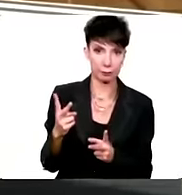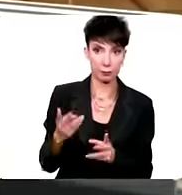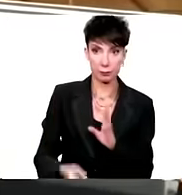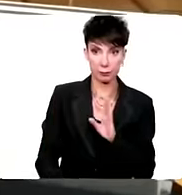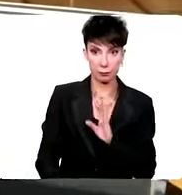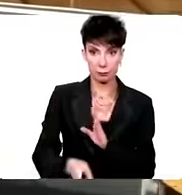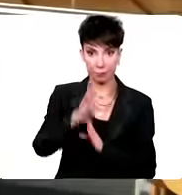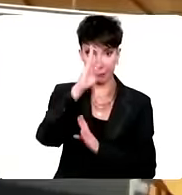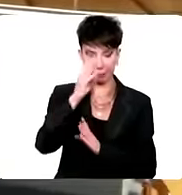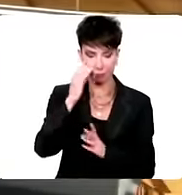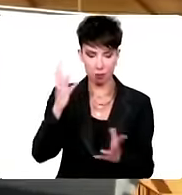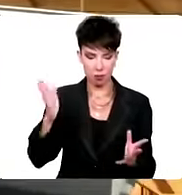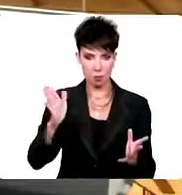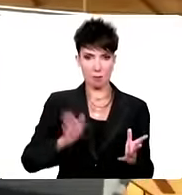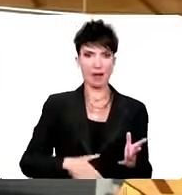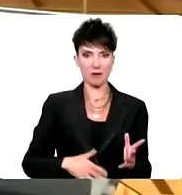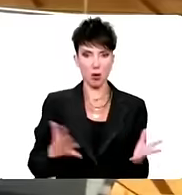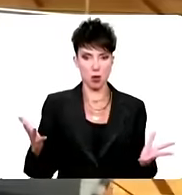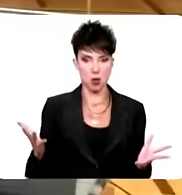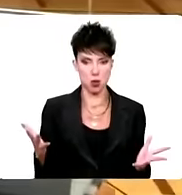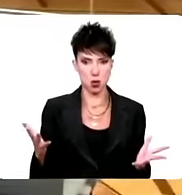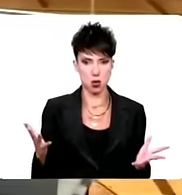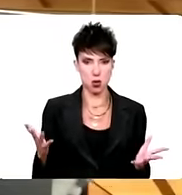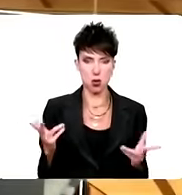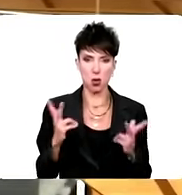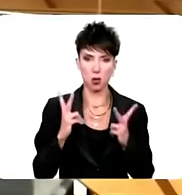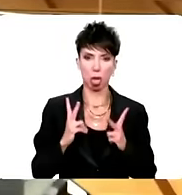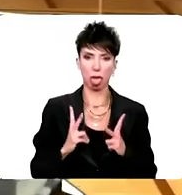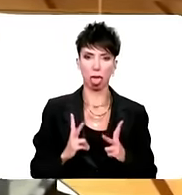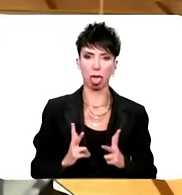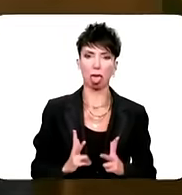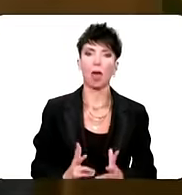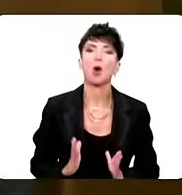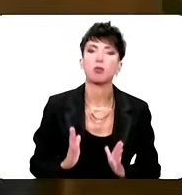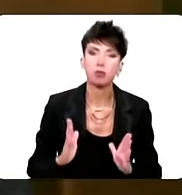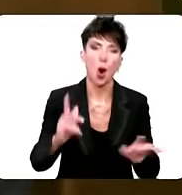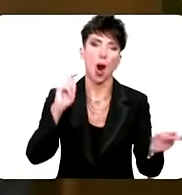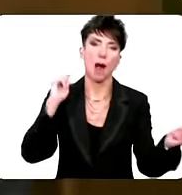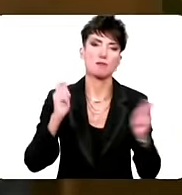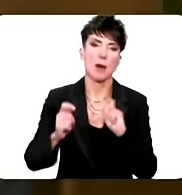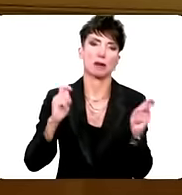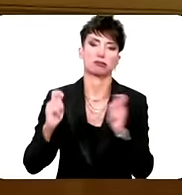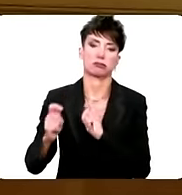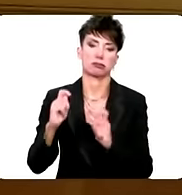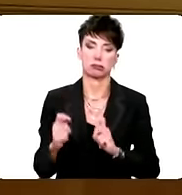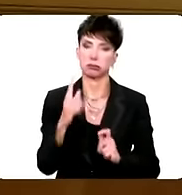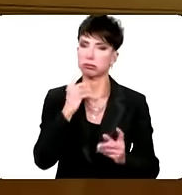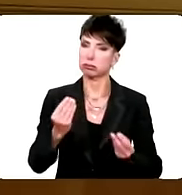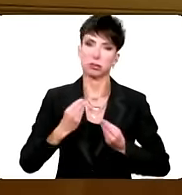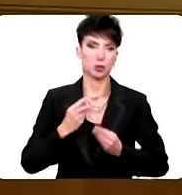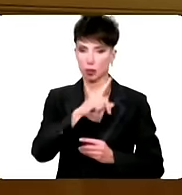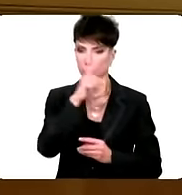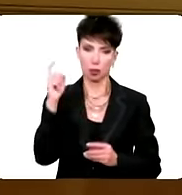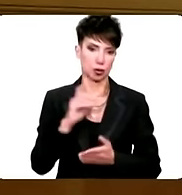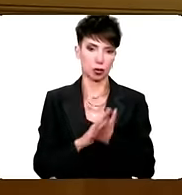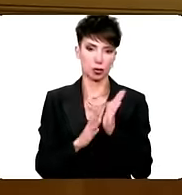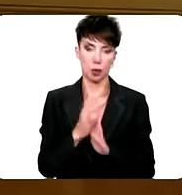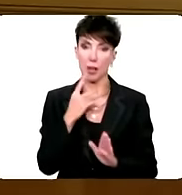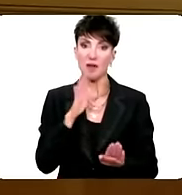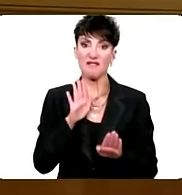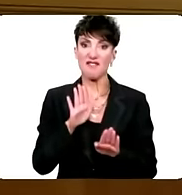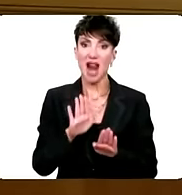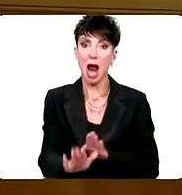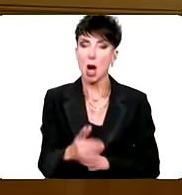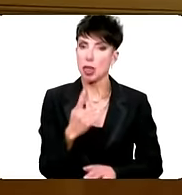τέτοιο αποτέλεσμα και απελευθερωτικό. Θα προχωρήσουμε στις μεγάλες αλλαγές. Δεν σας φέρνει δυσκολία. Άρα δεν θα πατήσουμε φρένο,